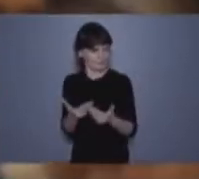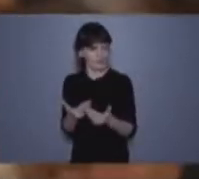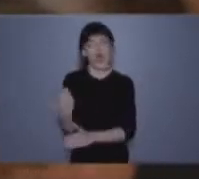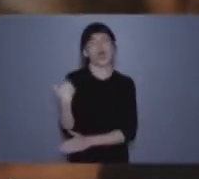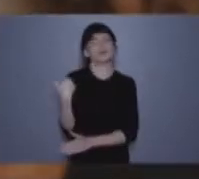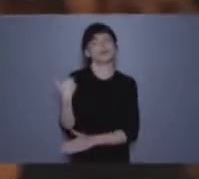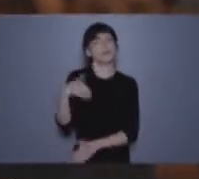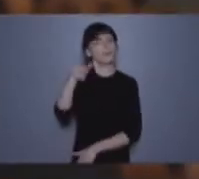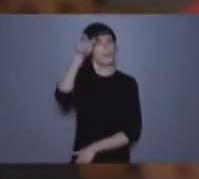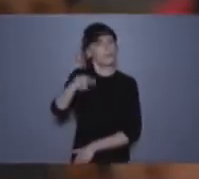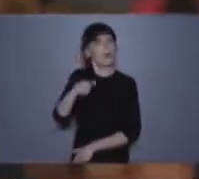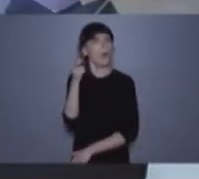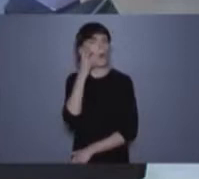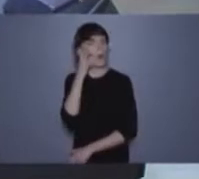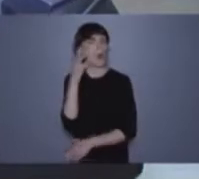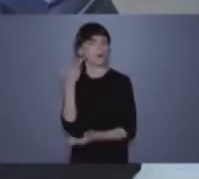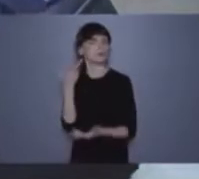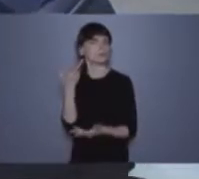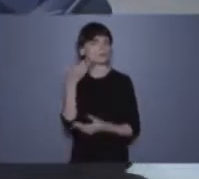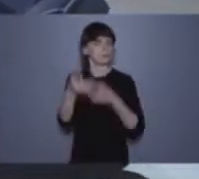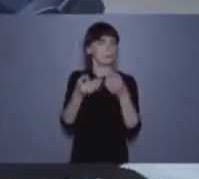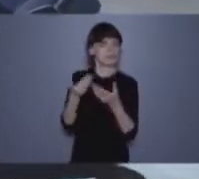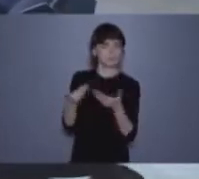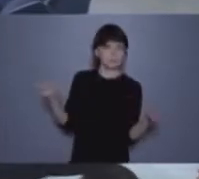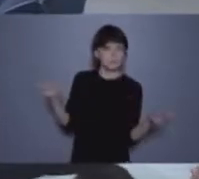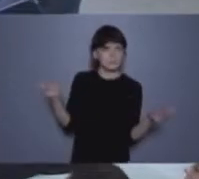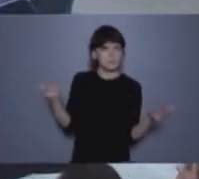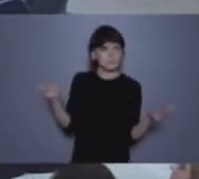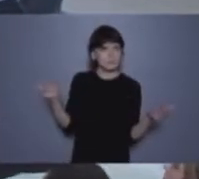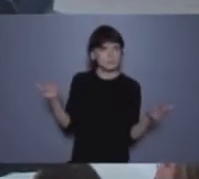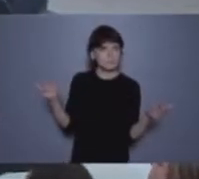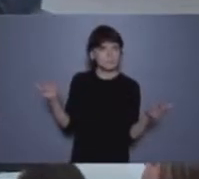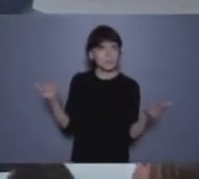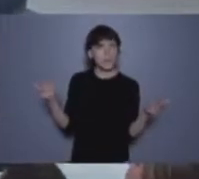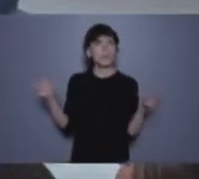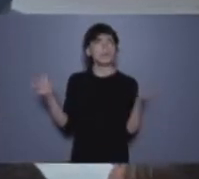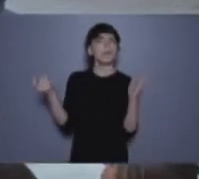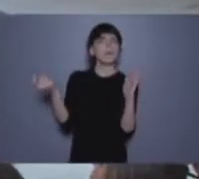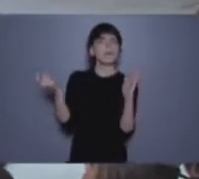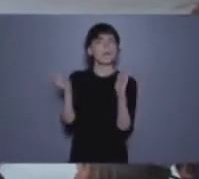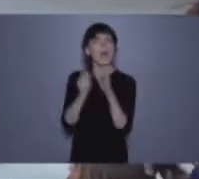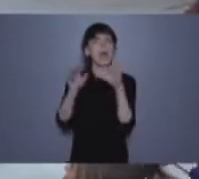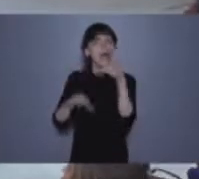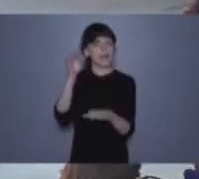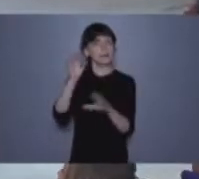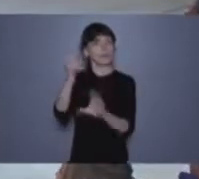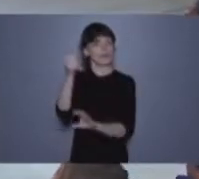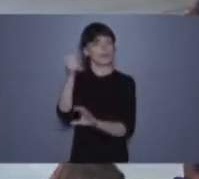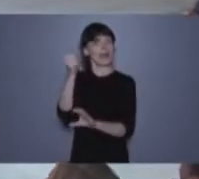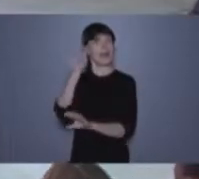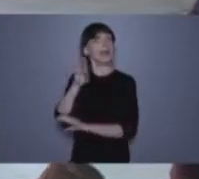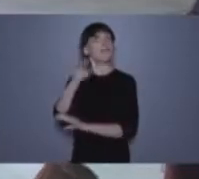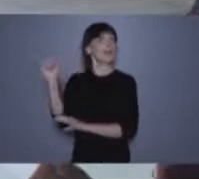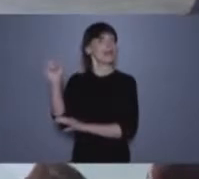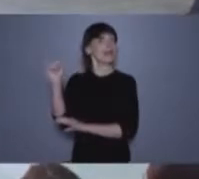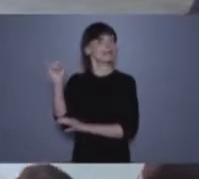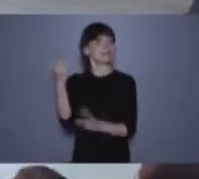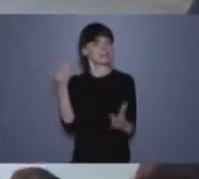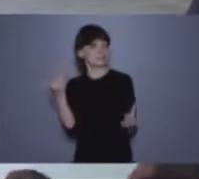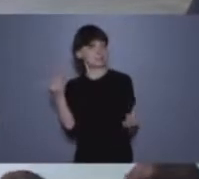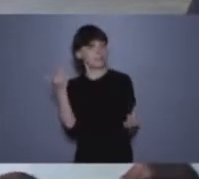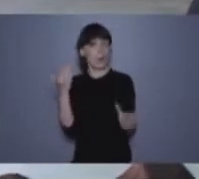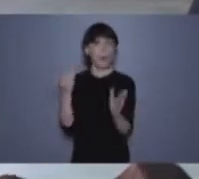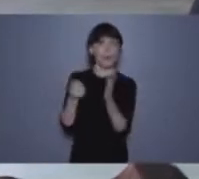déplore qu'à l'occasion de la primaire du PS, quand on a demandé alors la retraite à 62